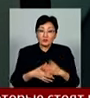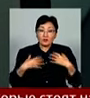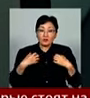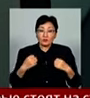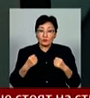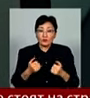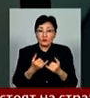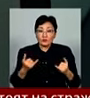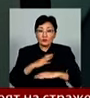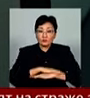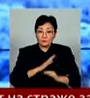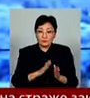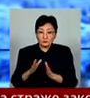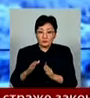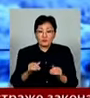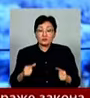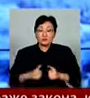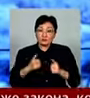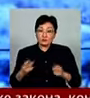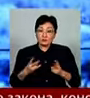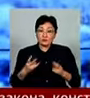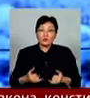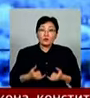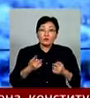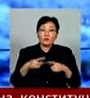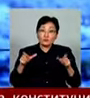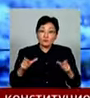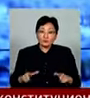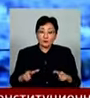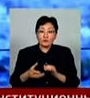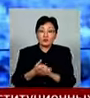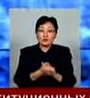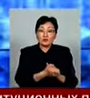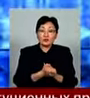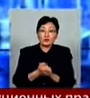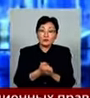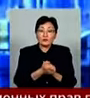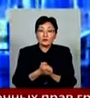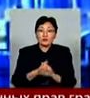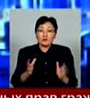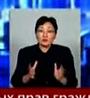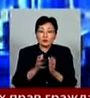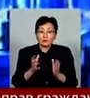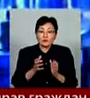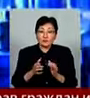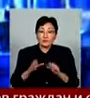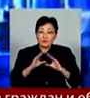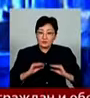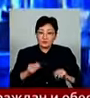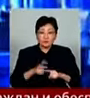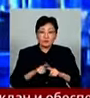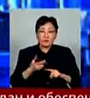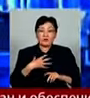барынша тәртіп сақтауға тырысайық. Қадірлі көрермен, бірлігін тірлікке балаған бейбіт елдің тыныштығы қашанда